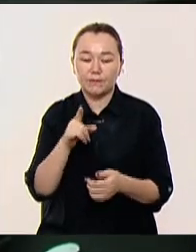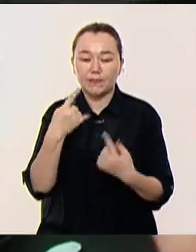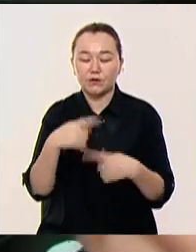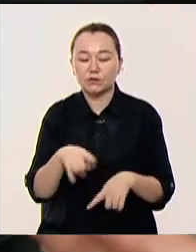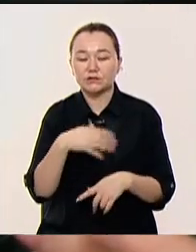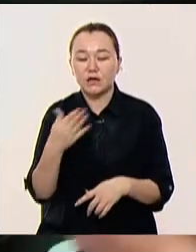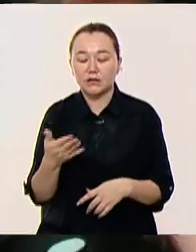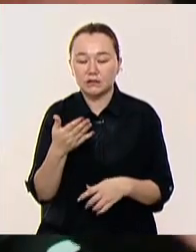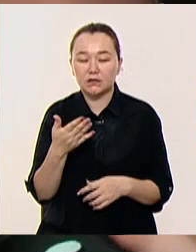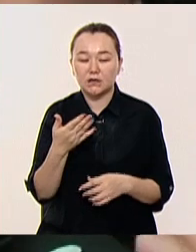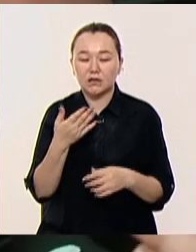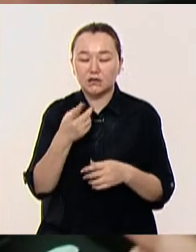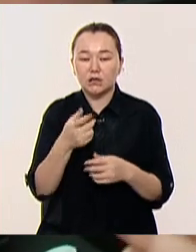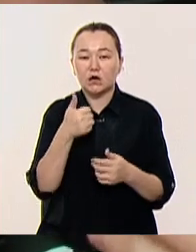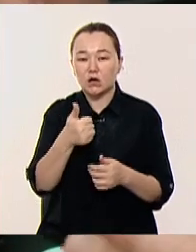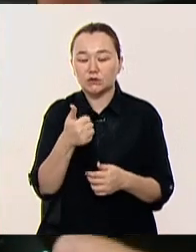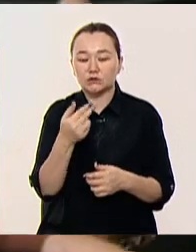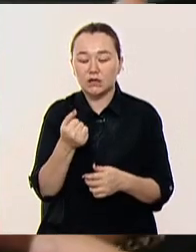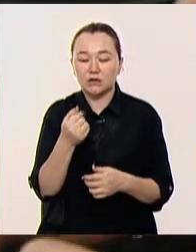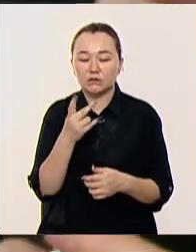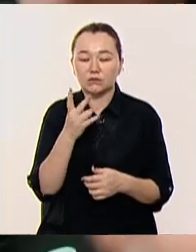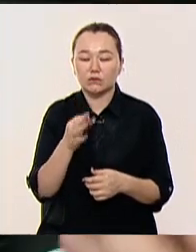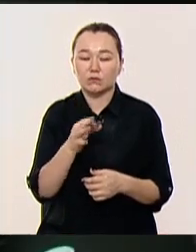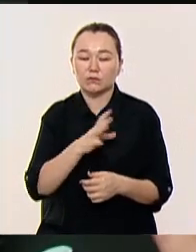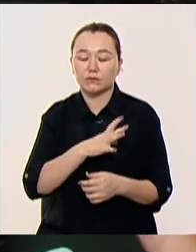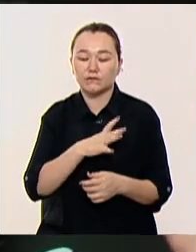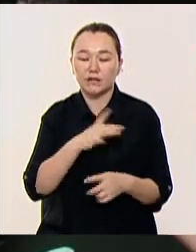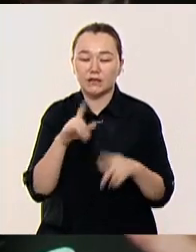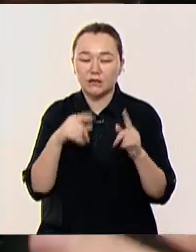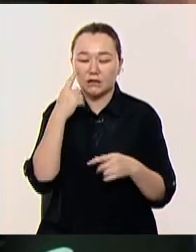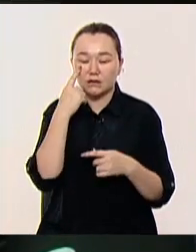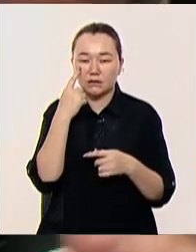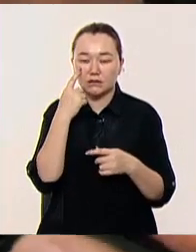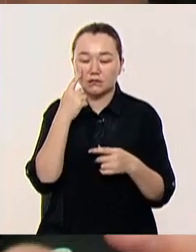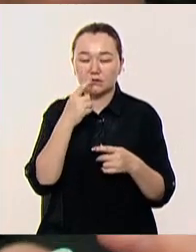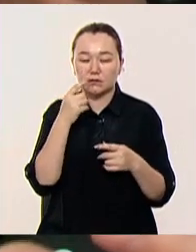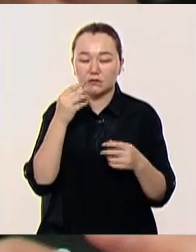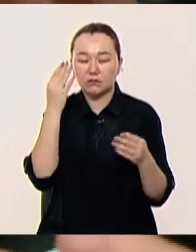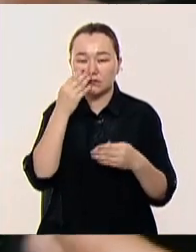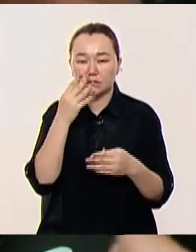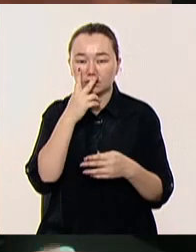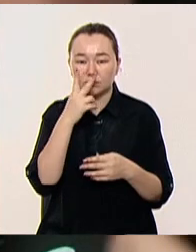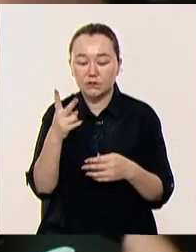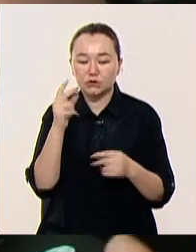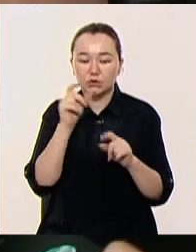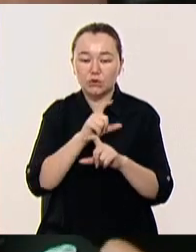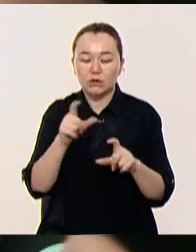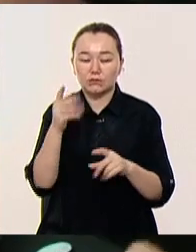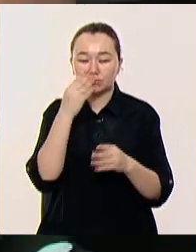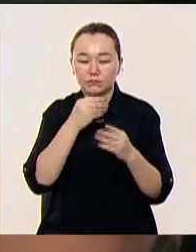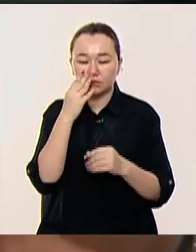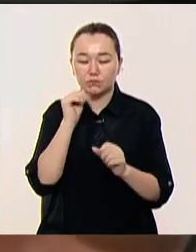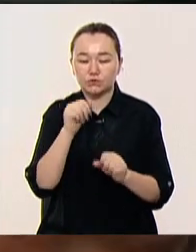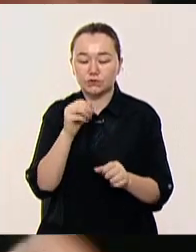стороны, они, конечно, хорошо, но иногда вот глаз притирается вот именно на макетах школьников, и потом можно будет